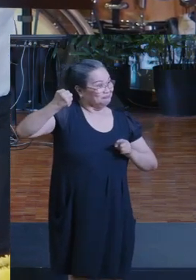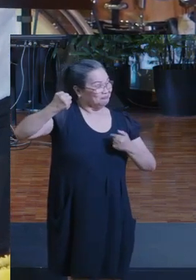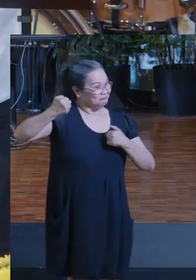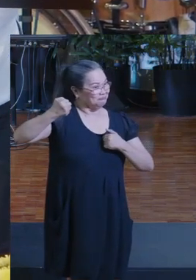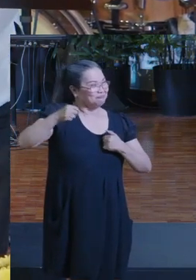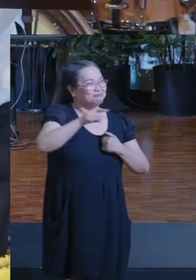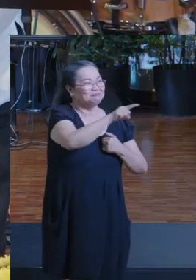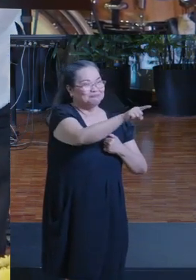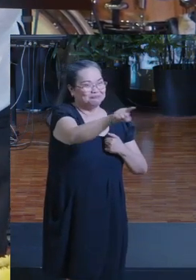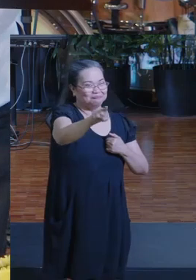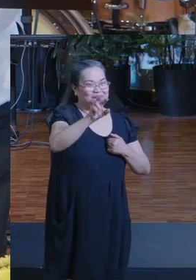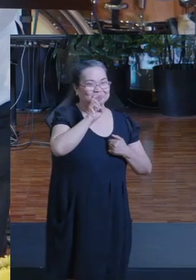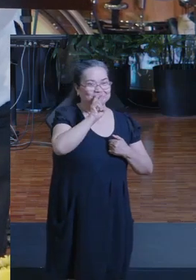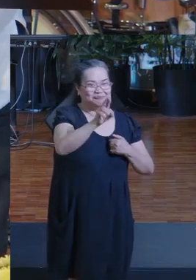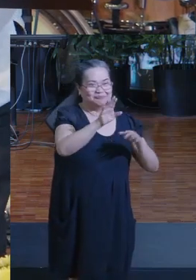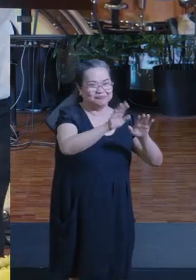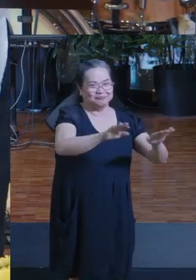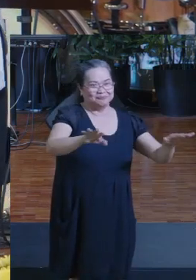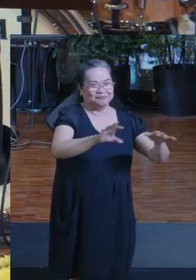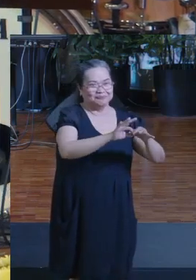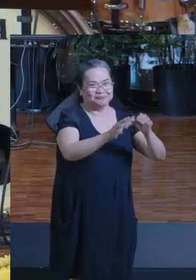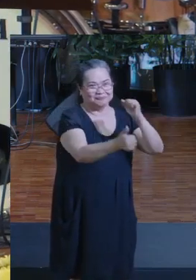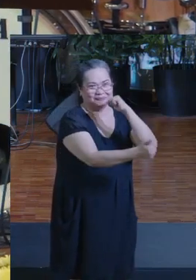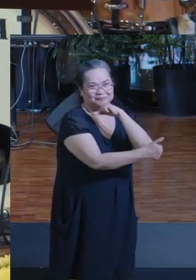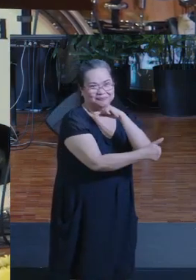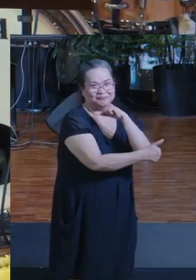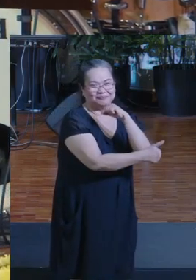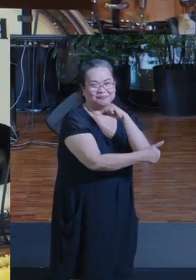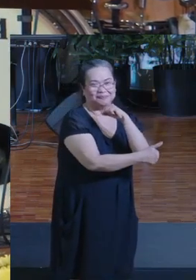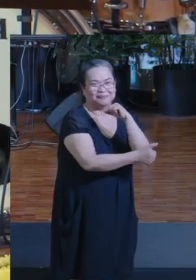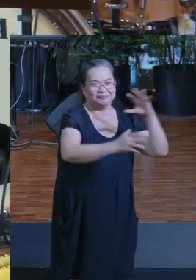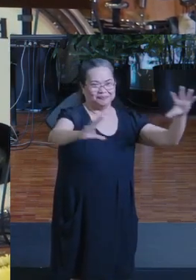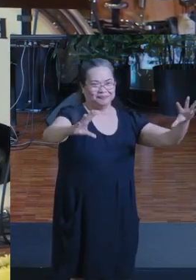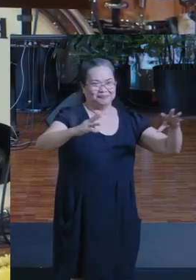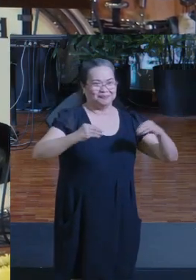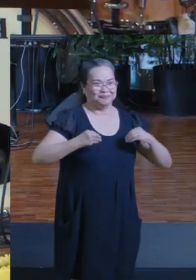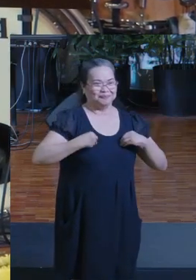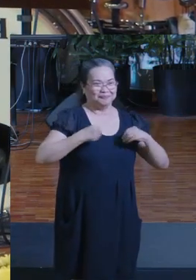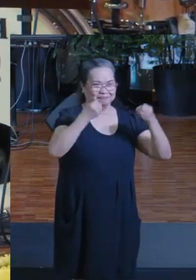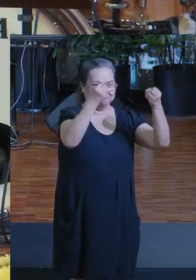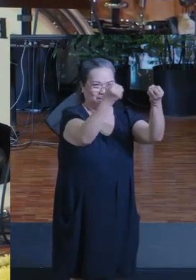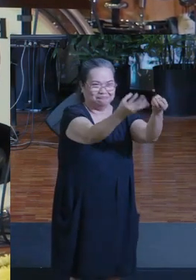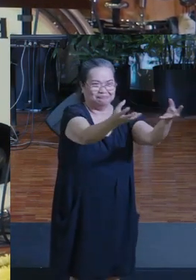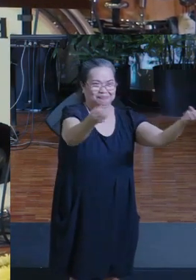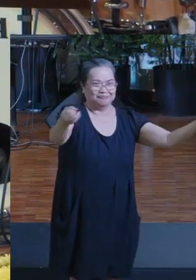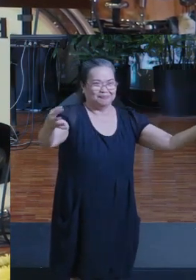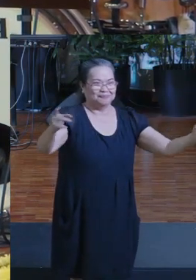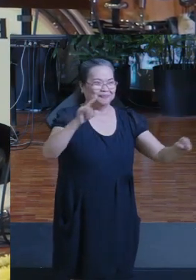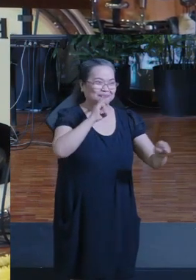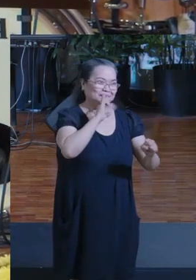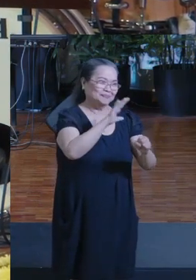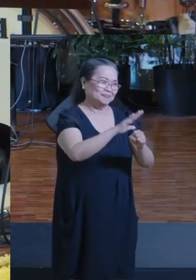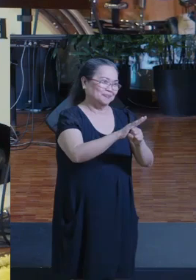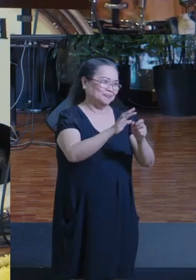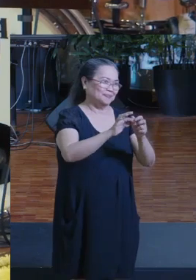Abraham's offspring, plural, heirs, according to promise.